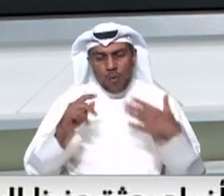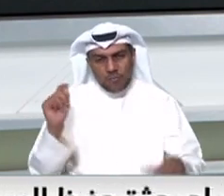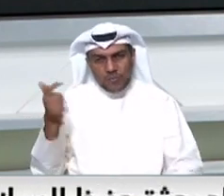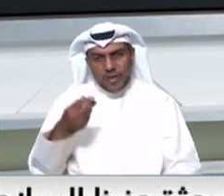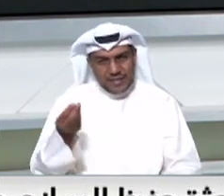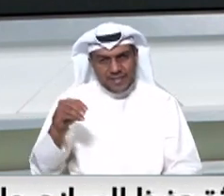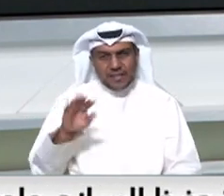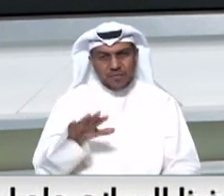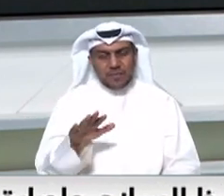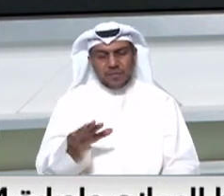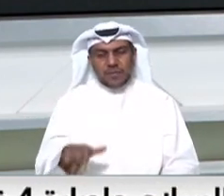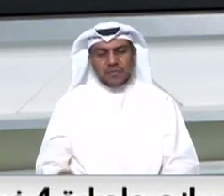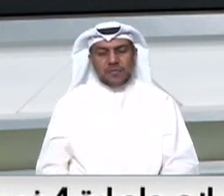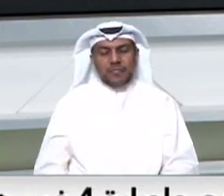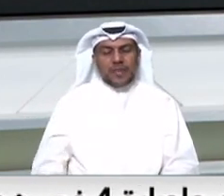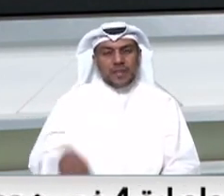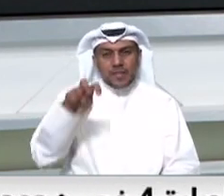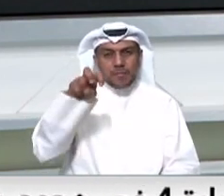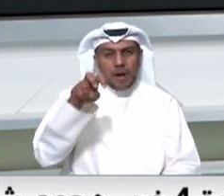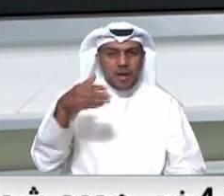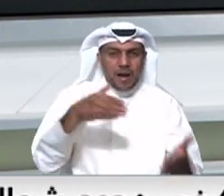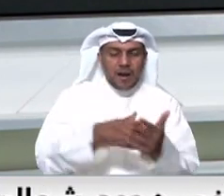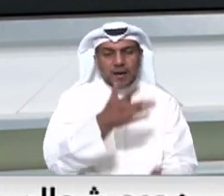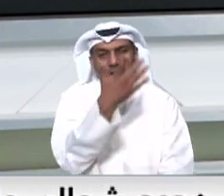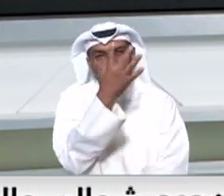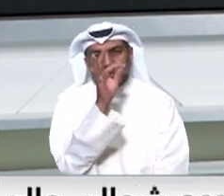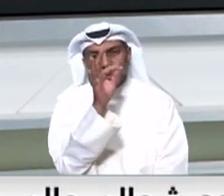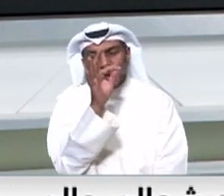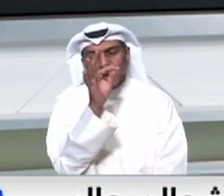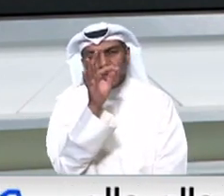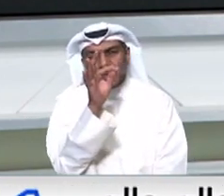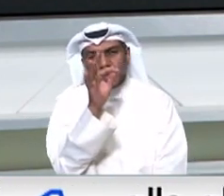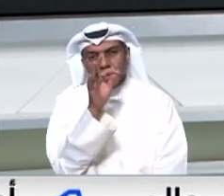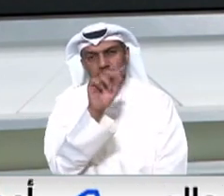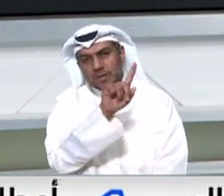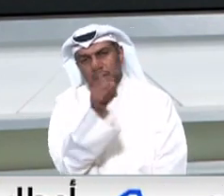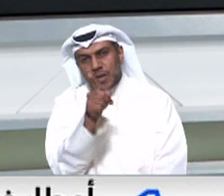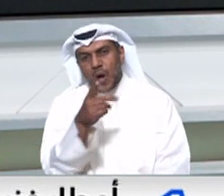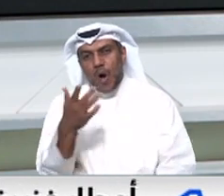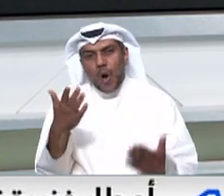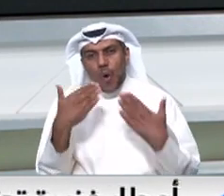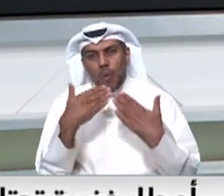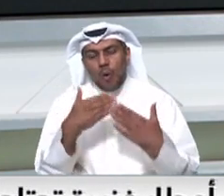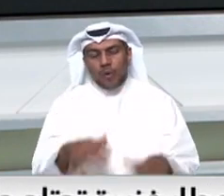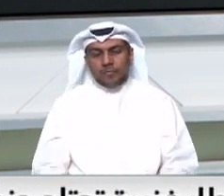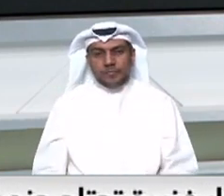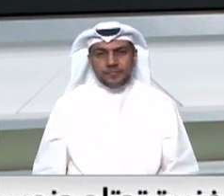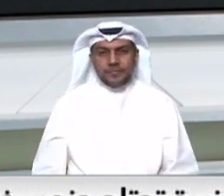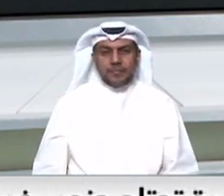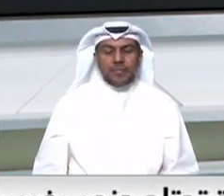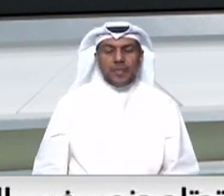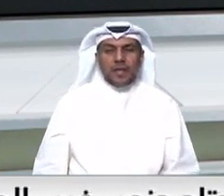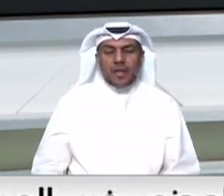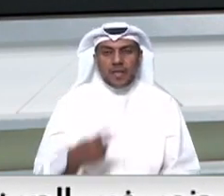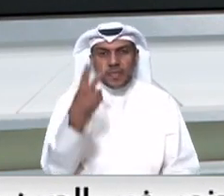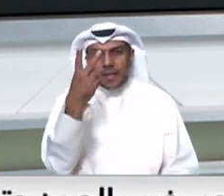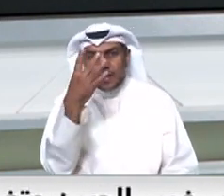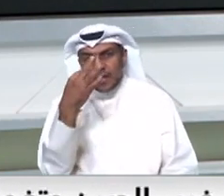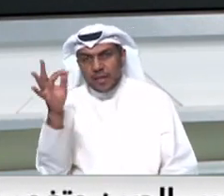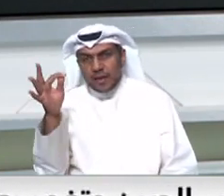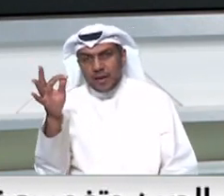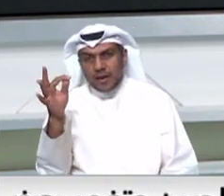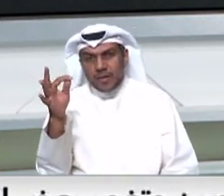حول هذه المعدلات ما بين 8 إلى 35 كيلومتر في الساعة. درجات الحرارة راح تتفاوت ما بين 32